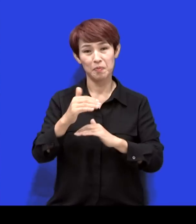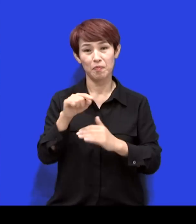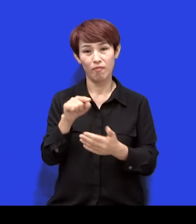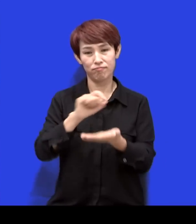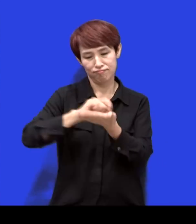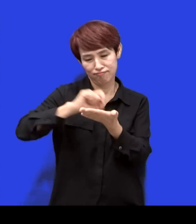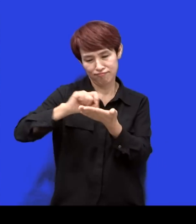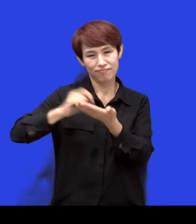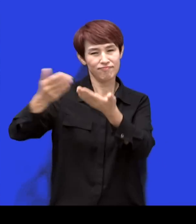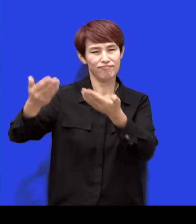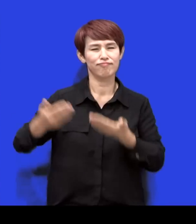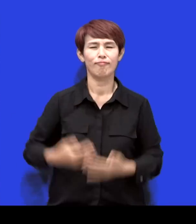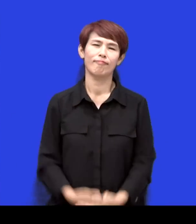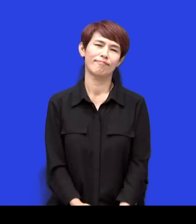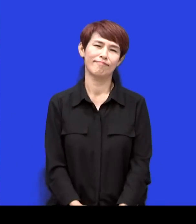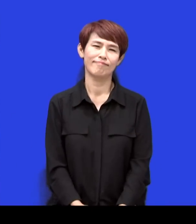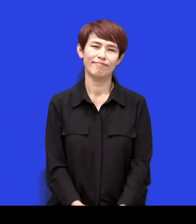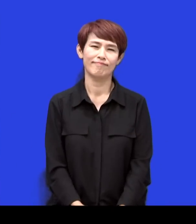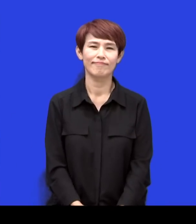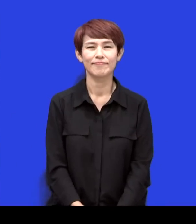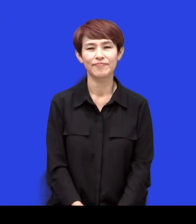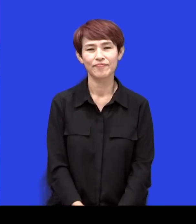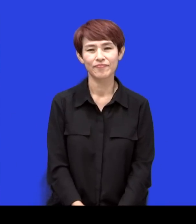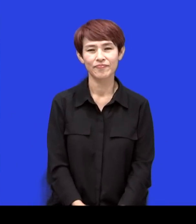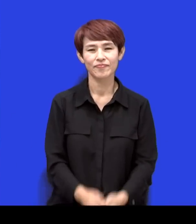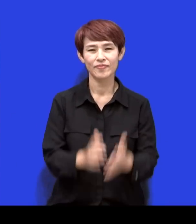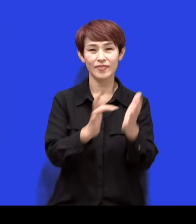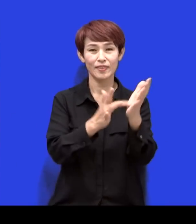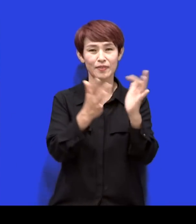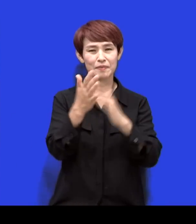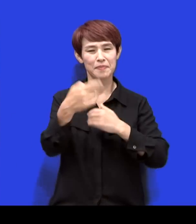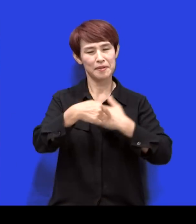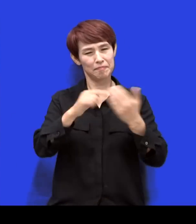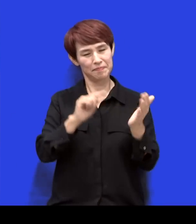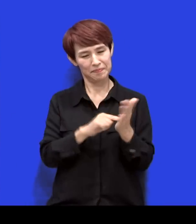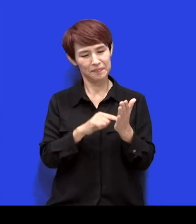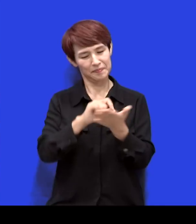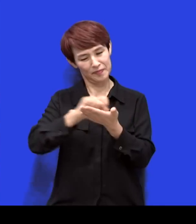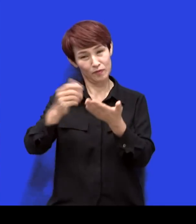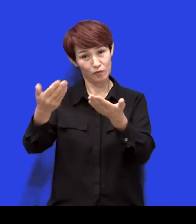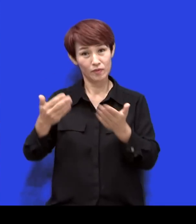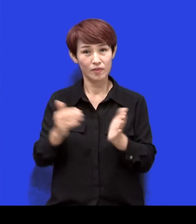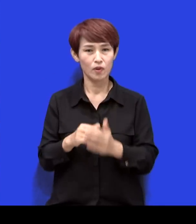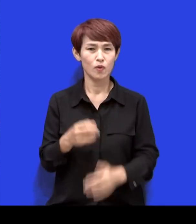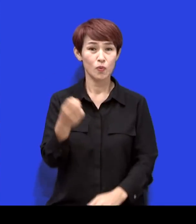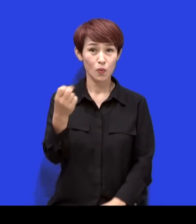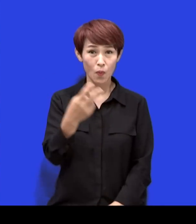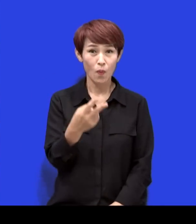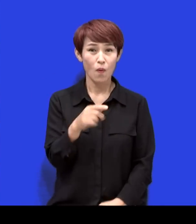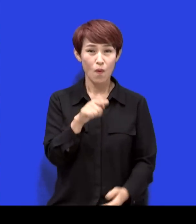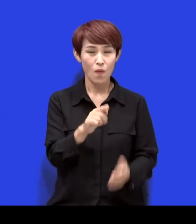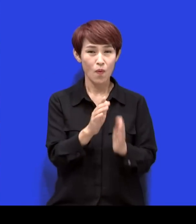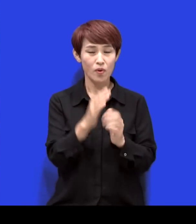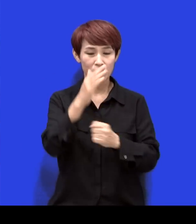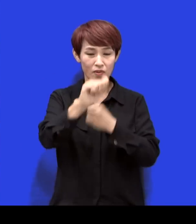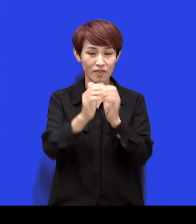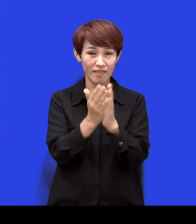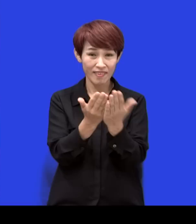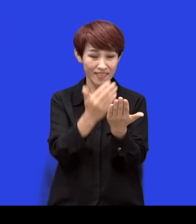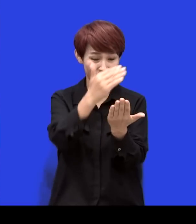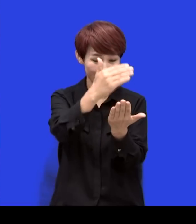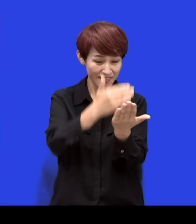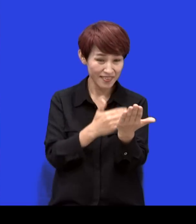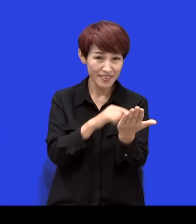말씀을 보여주셨어. 여기다가도 다 이렇게 예. 예수님 마음 이렇게 말씀을 해서- 적어주시고. 이게 다가 아니고요. 또 있죠. 주시면은 또 있어요. 여기 또 이렇게